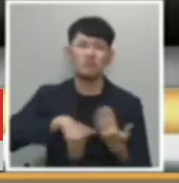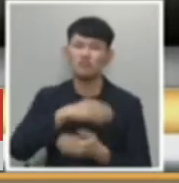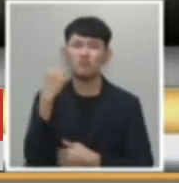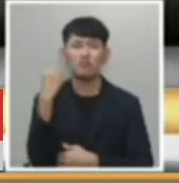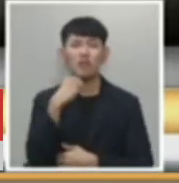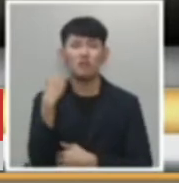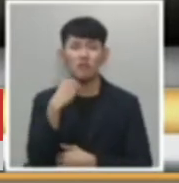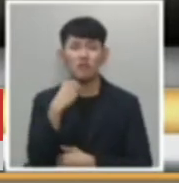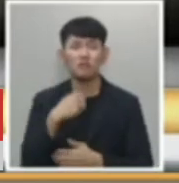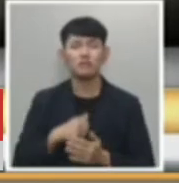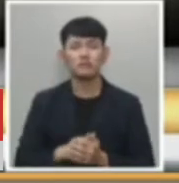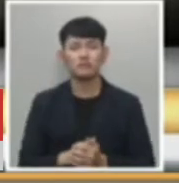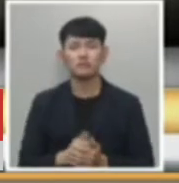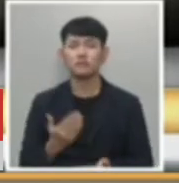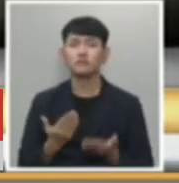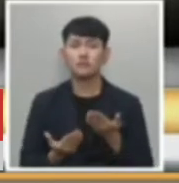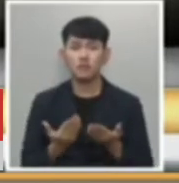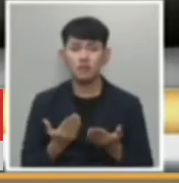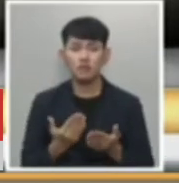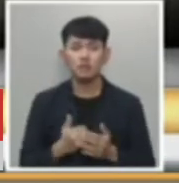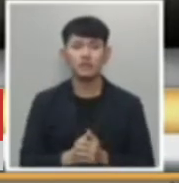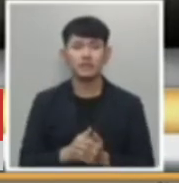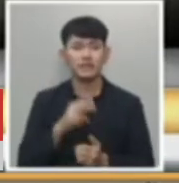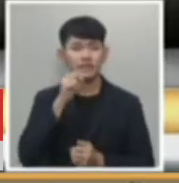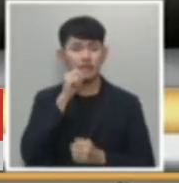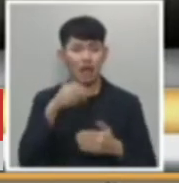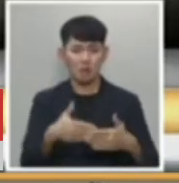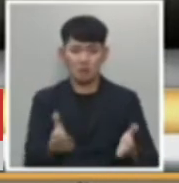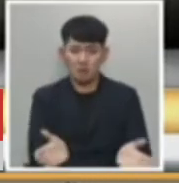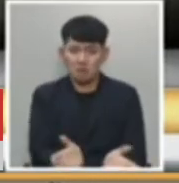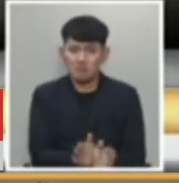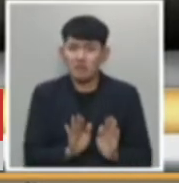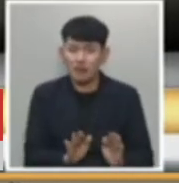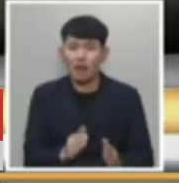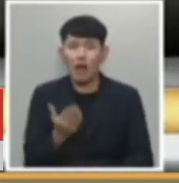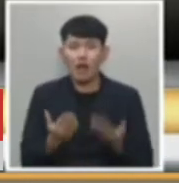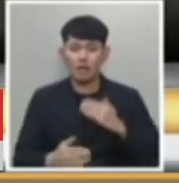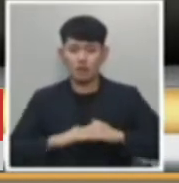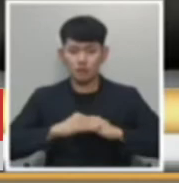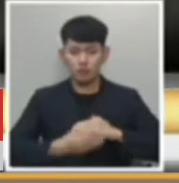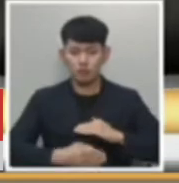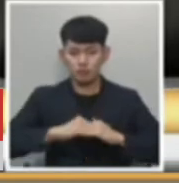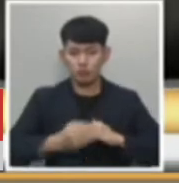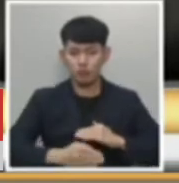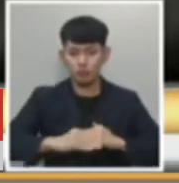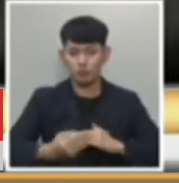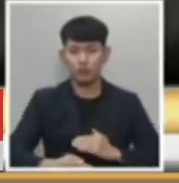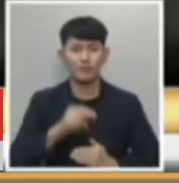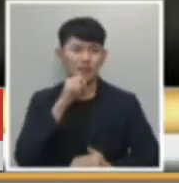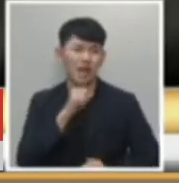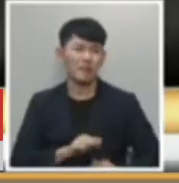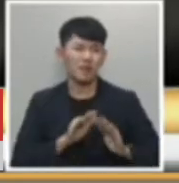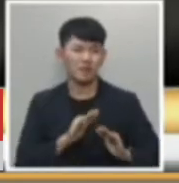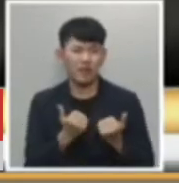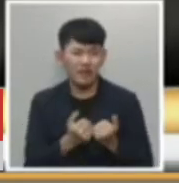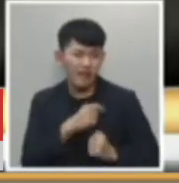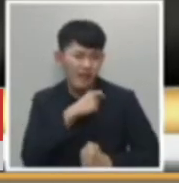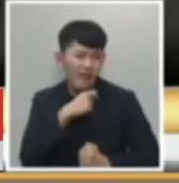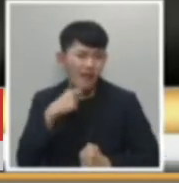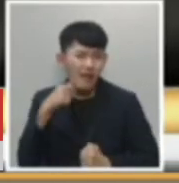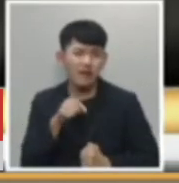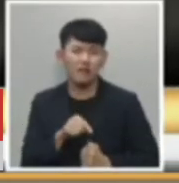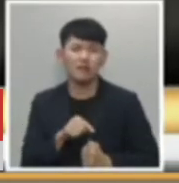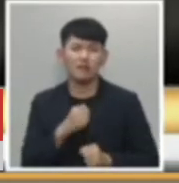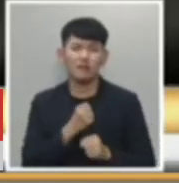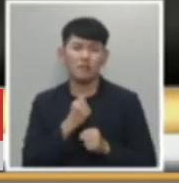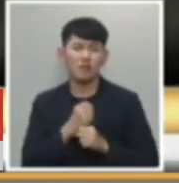เรื่องของที่เก็บน้ำนะครับฝายต่างๆนะครับก็ตื้นเขินหมดแล้วนะครับงบทางเมกะโปรเจกต์ด้